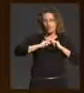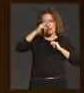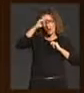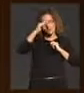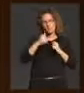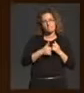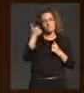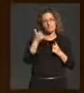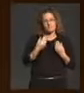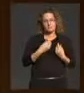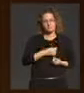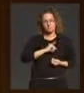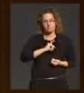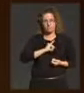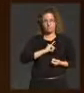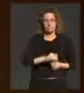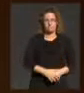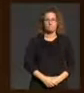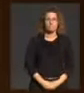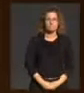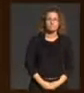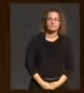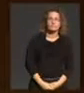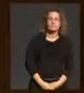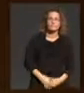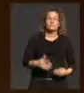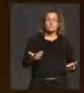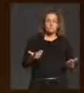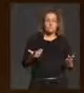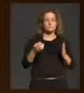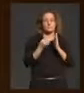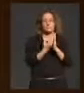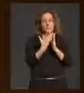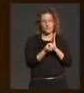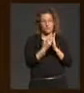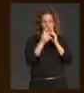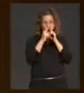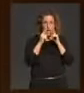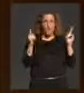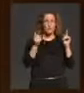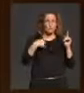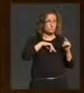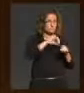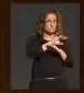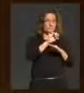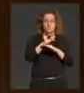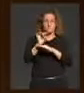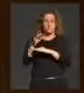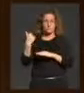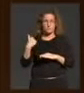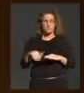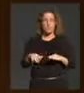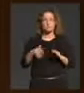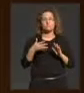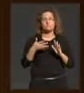Jaso duzuen urteko txostenean, iazko denboraldiari buruzko aipamena egiten dut. Kirol arloa eta